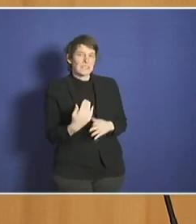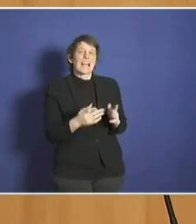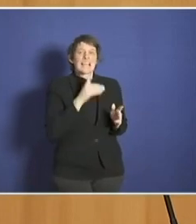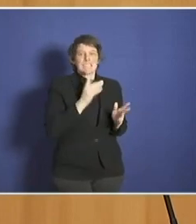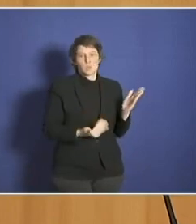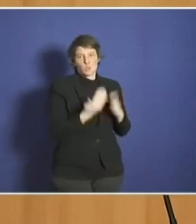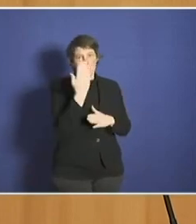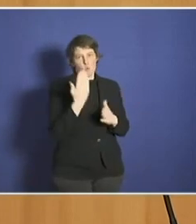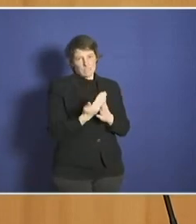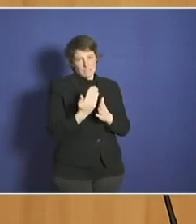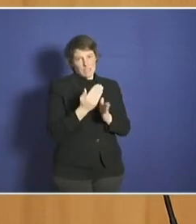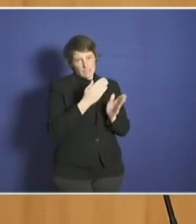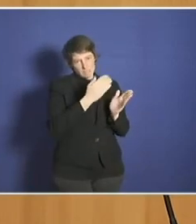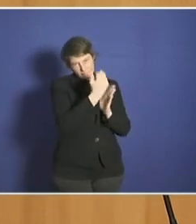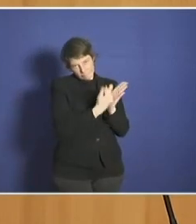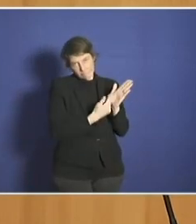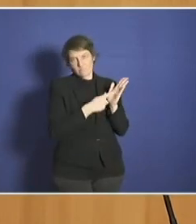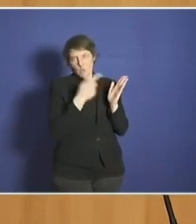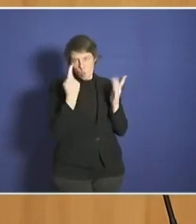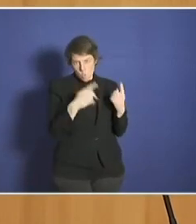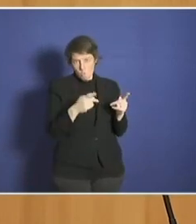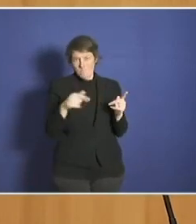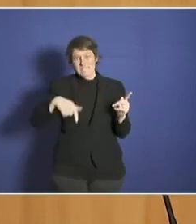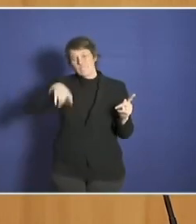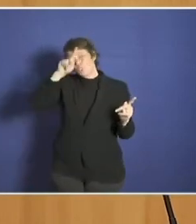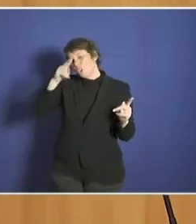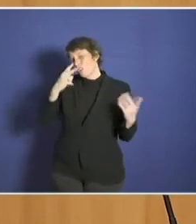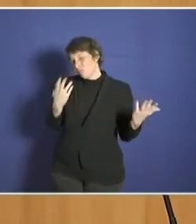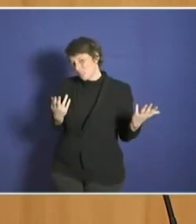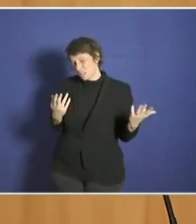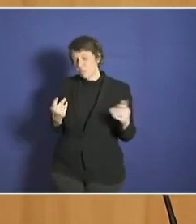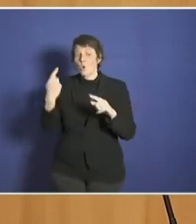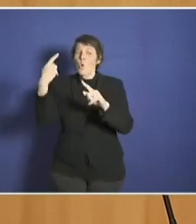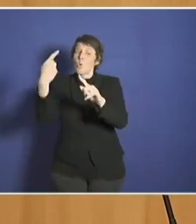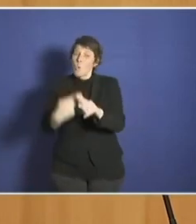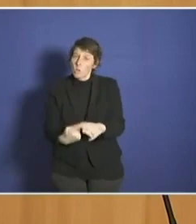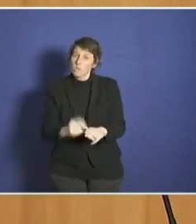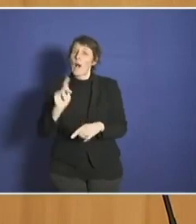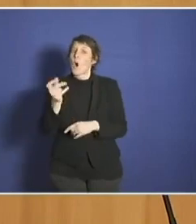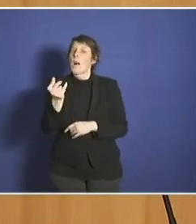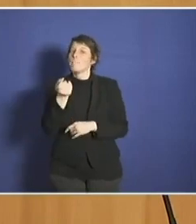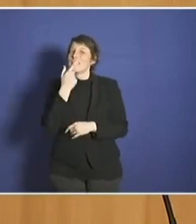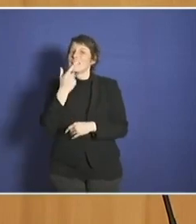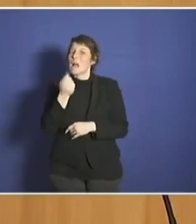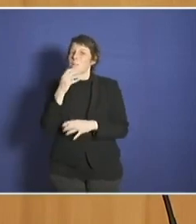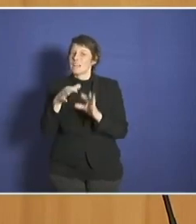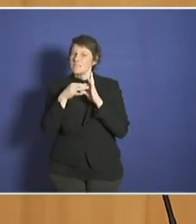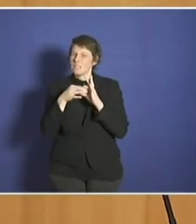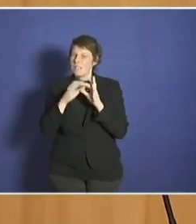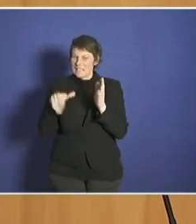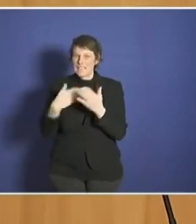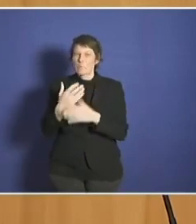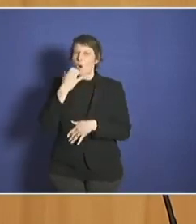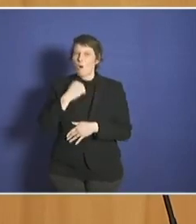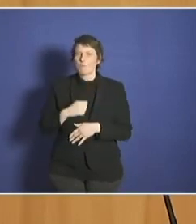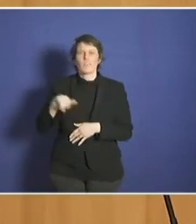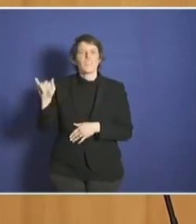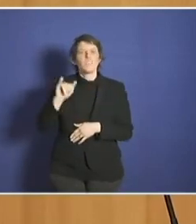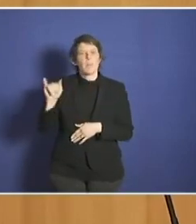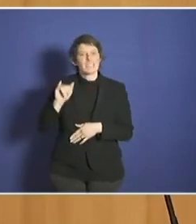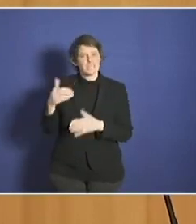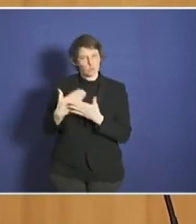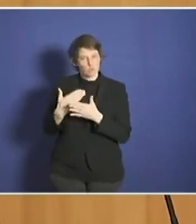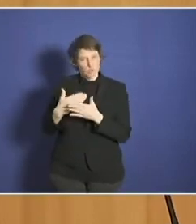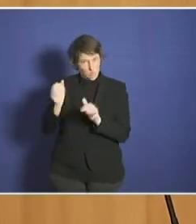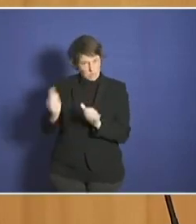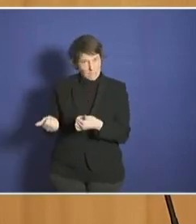zweite Frage kurz, wie steht es mit den Medikamenten? Da gab es ja einige Hoffnungen, zum Beispiel Ivermectin. Man sagte, das könnte helfen. Kritiker sagen,